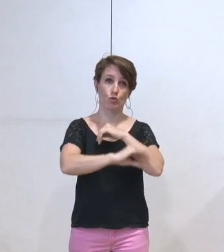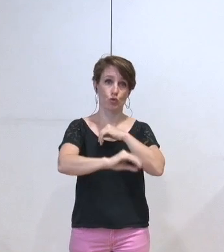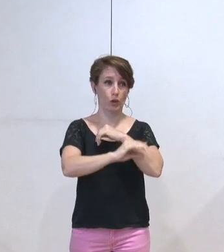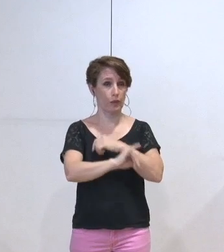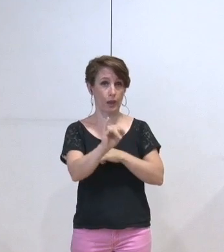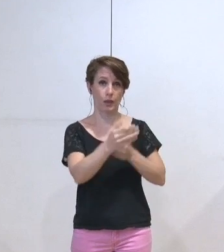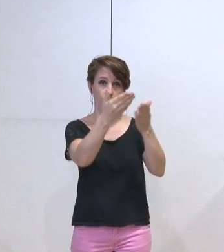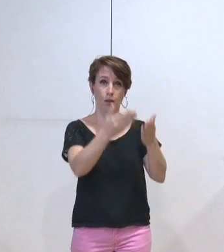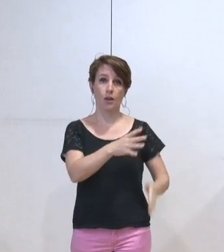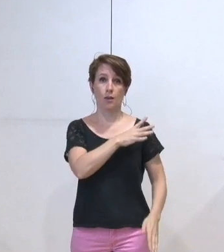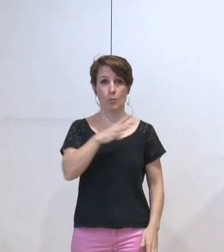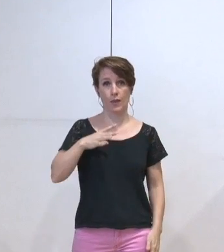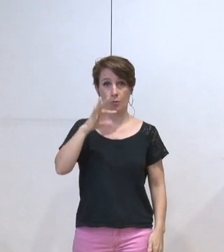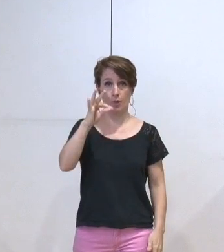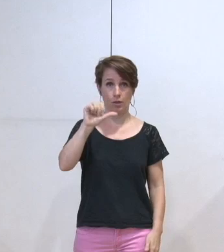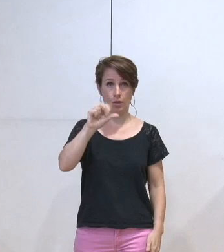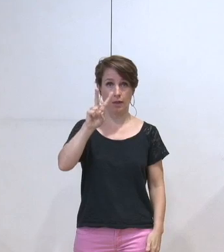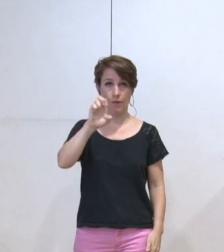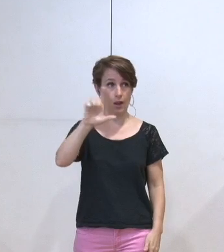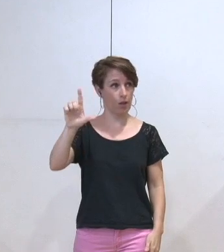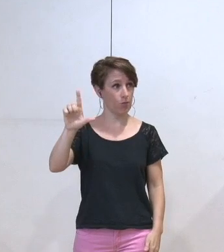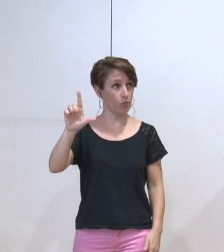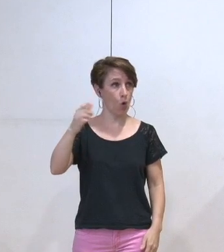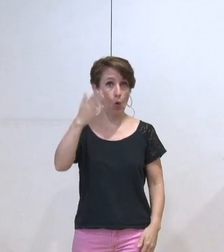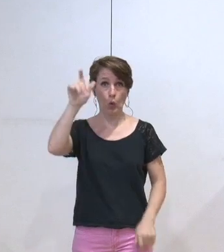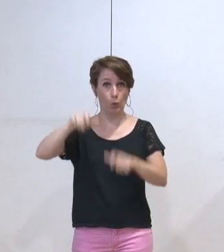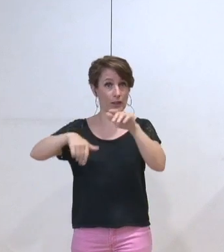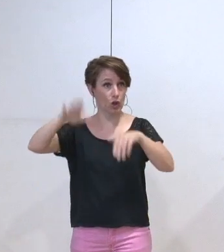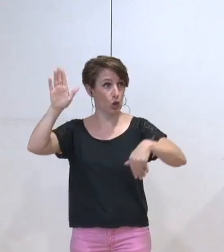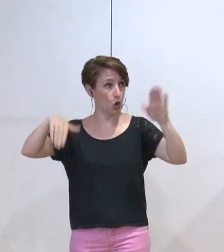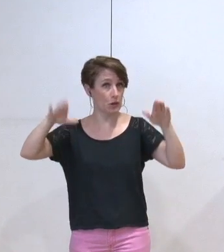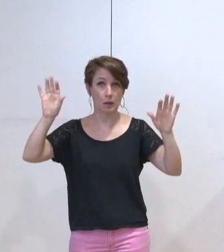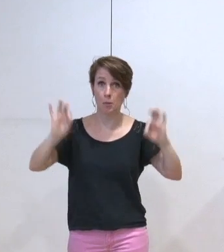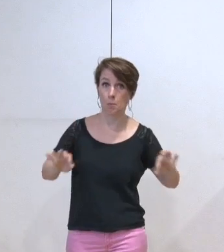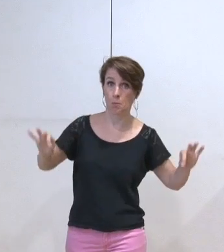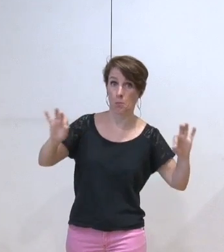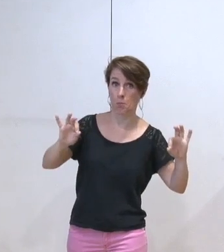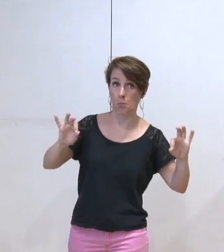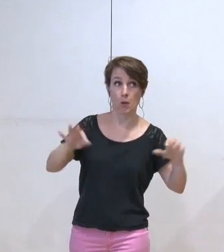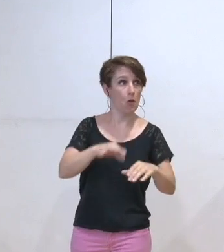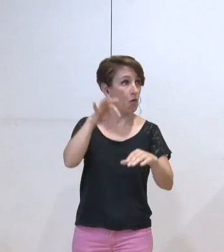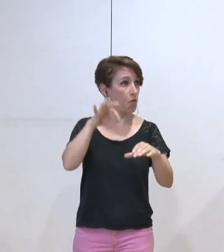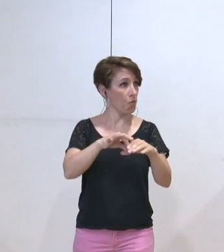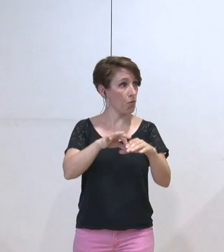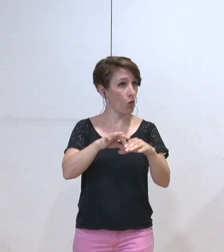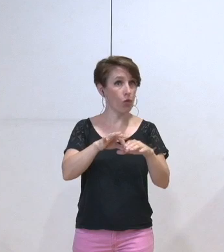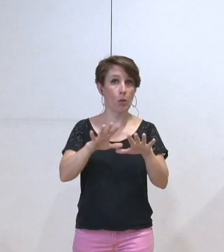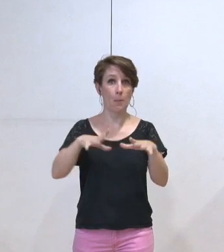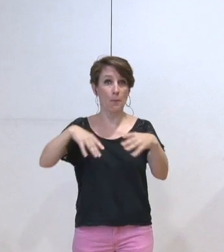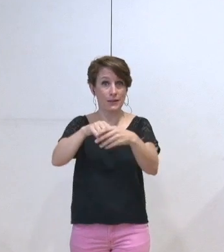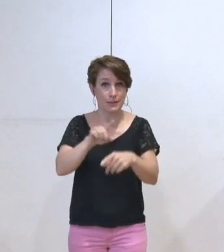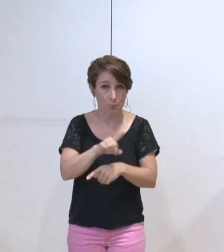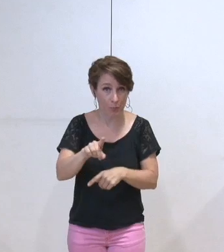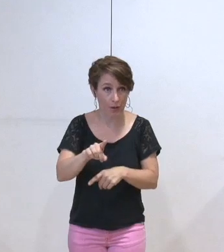aujourd'hui Maude Tavel s'il n'y a pas d'autres candidatur je met cette proposition au voix qui ne prend pas part au